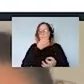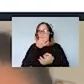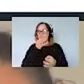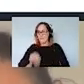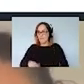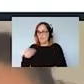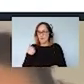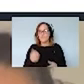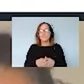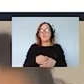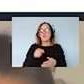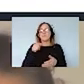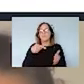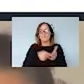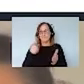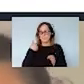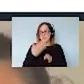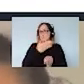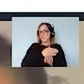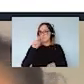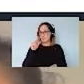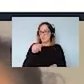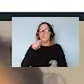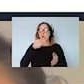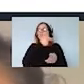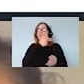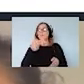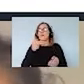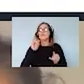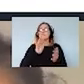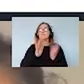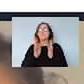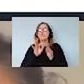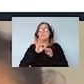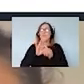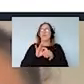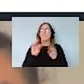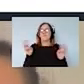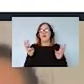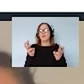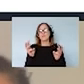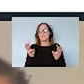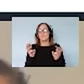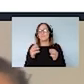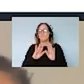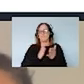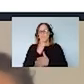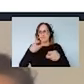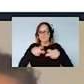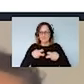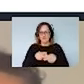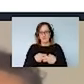pań, odbył się w poniedziałek i dotyczył tego, jak poprowadzić te warsztaty w sposób zdalny, czyli